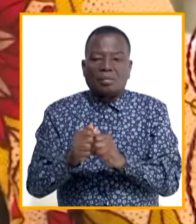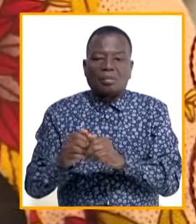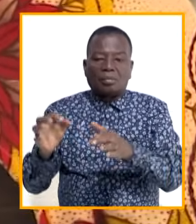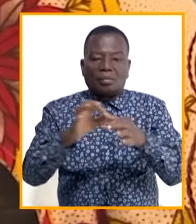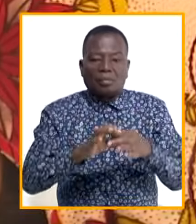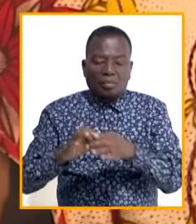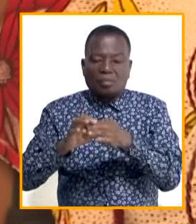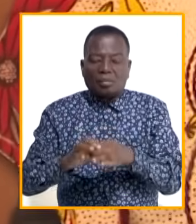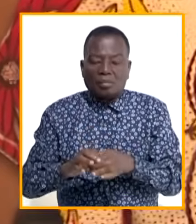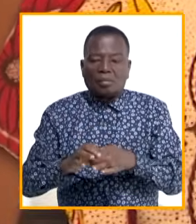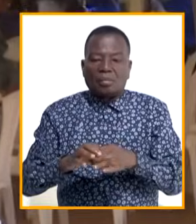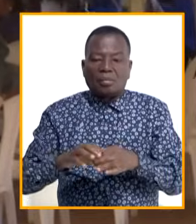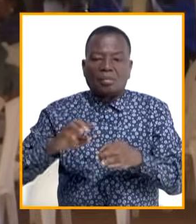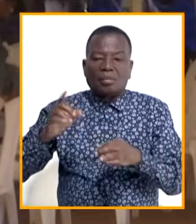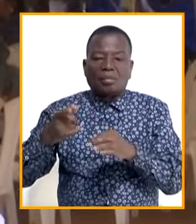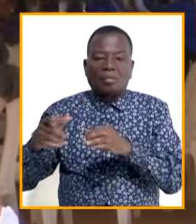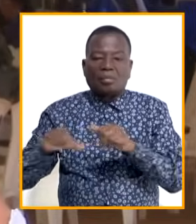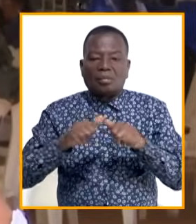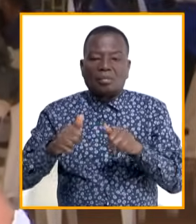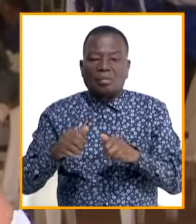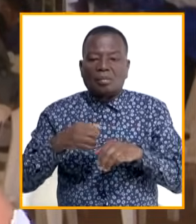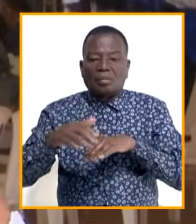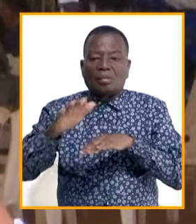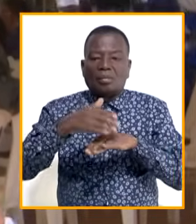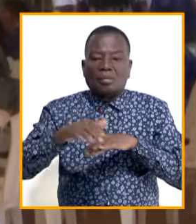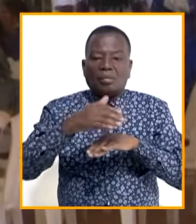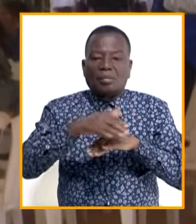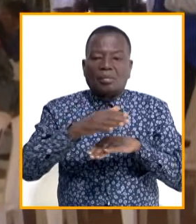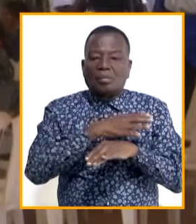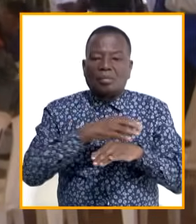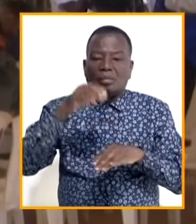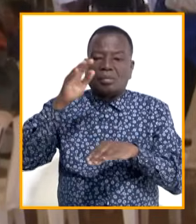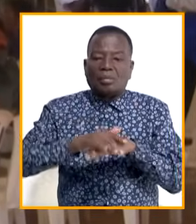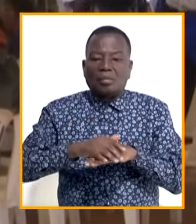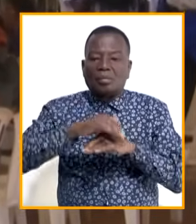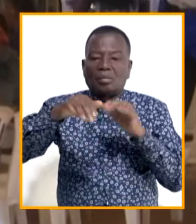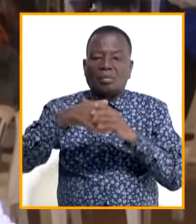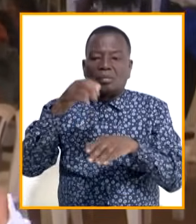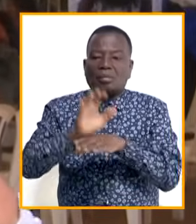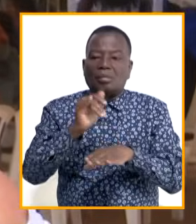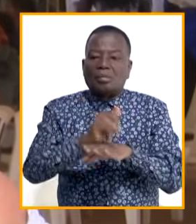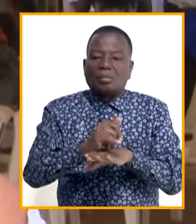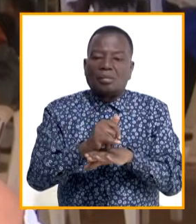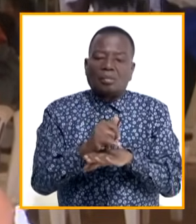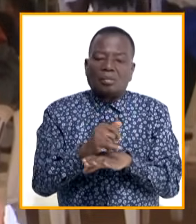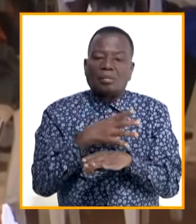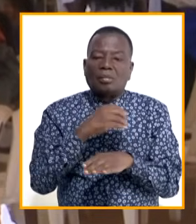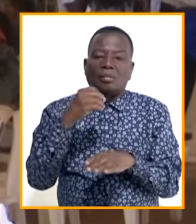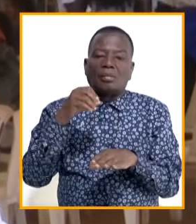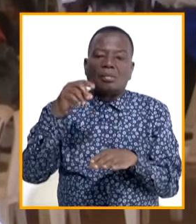la solidarité. Première action, c'est de déployer la structure sous l'étendue du territoire et